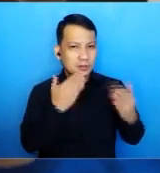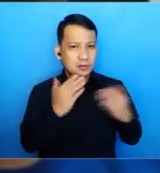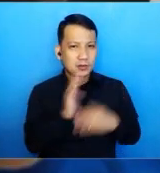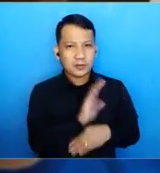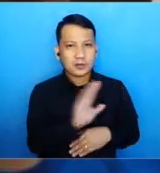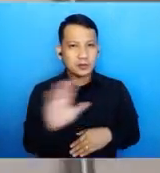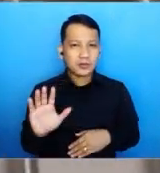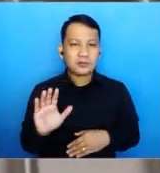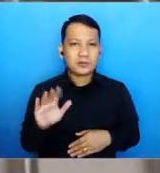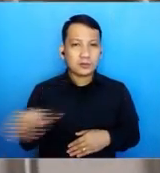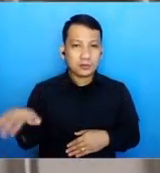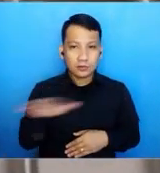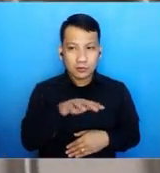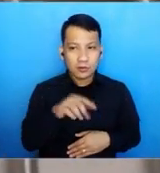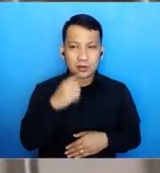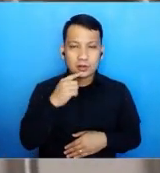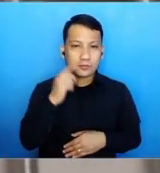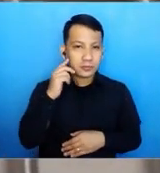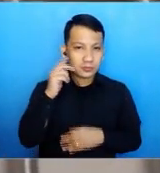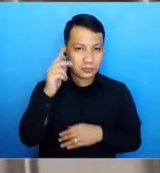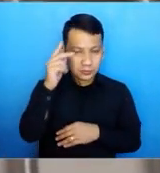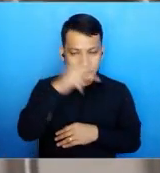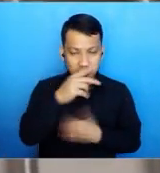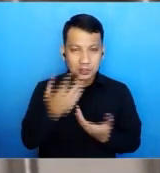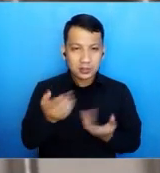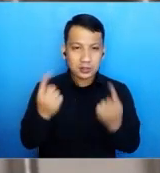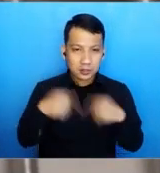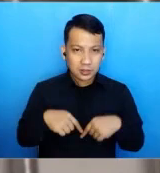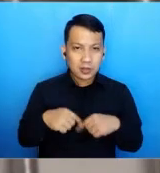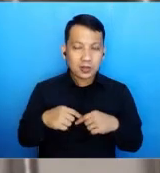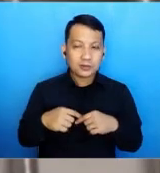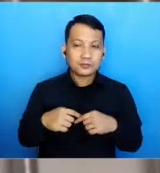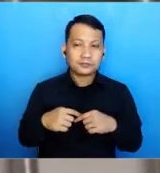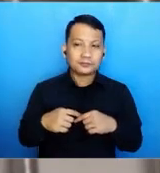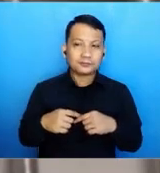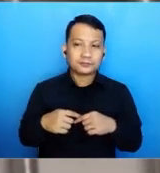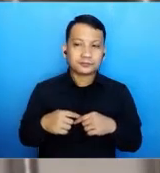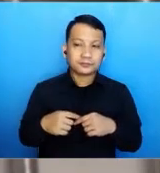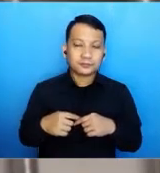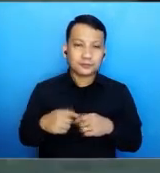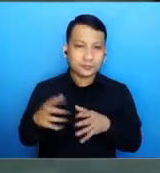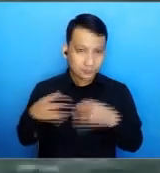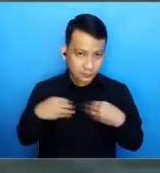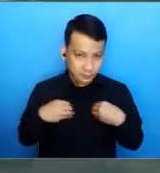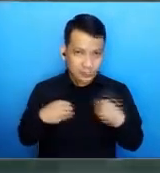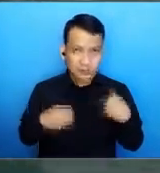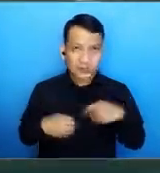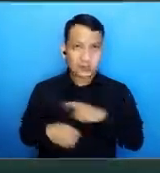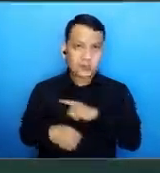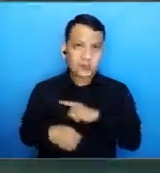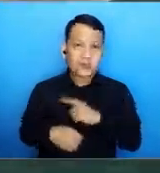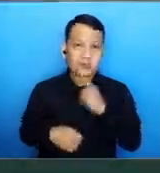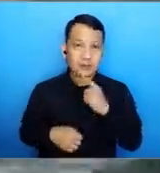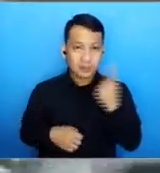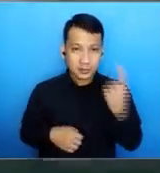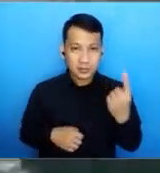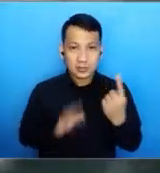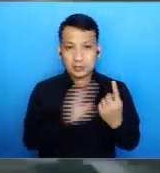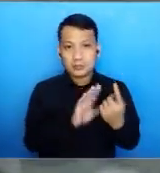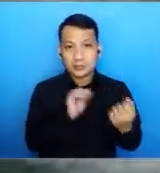inyo, sa inyong programa, sa pag sa amin, dahil isa rin po kasi kayo sa